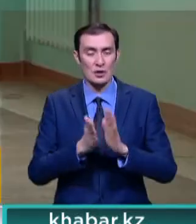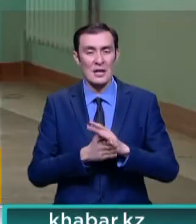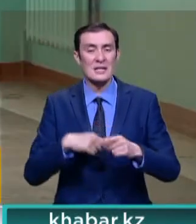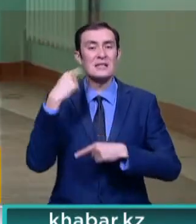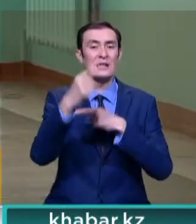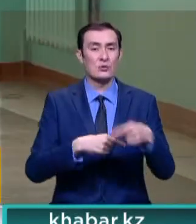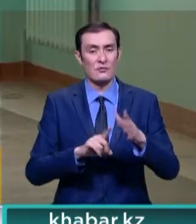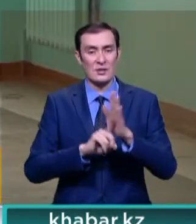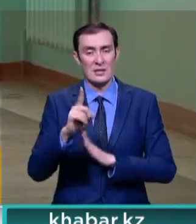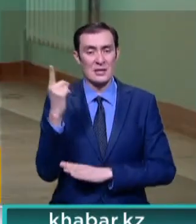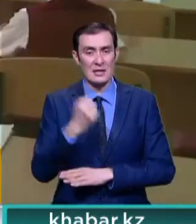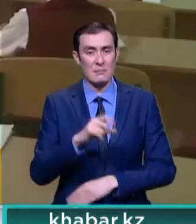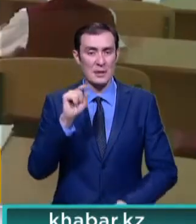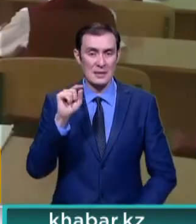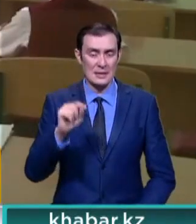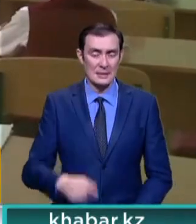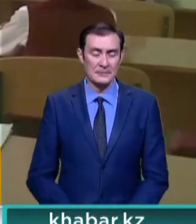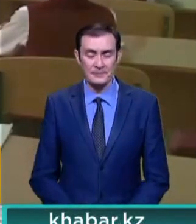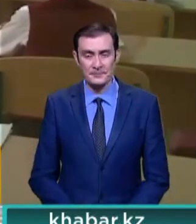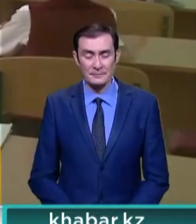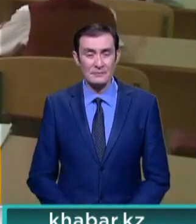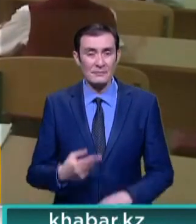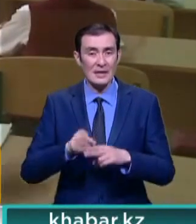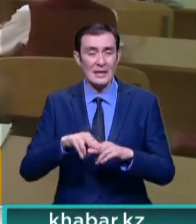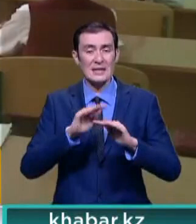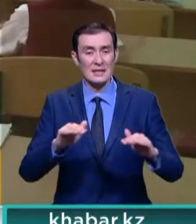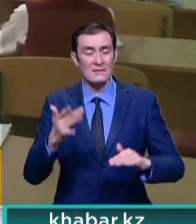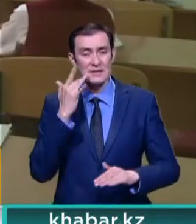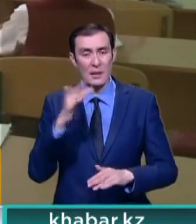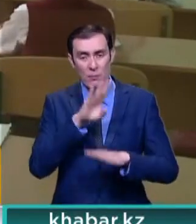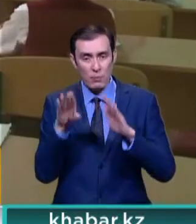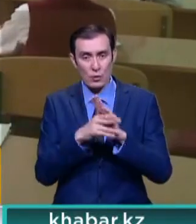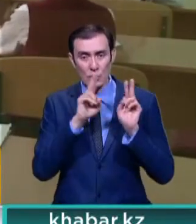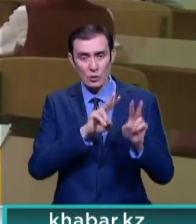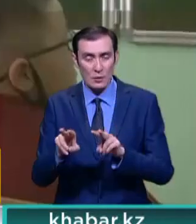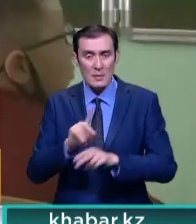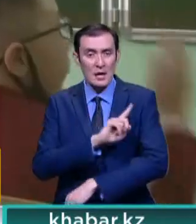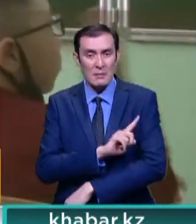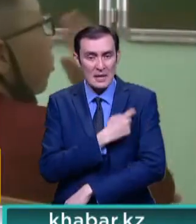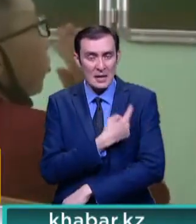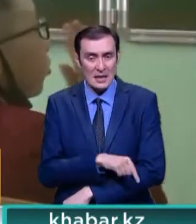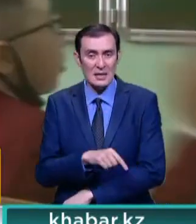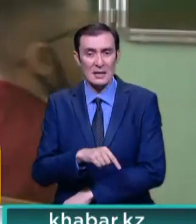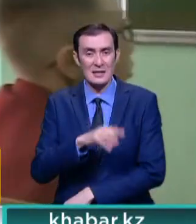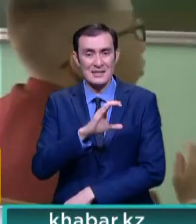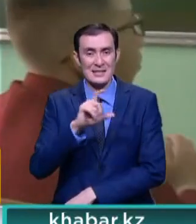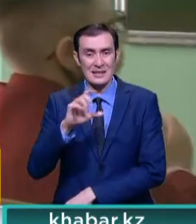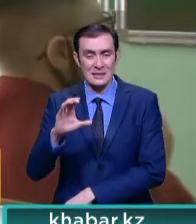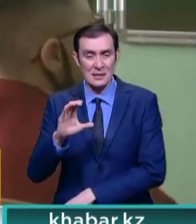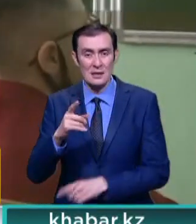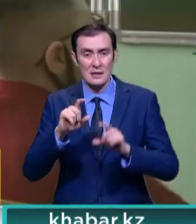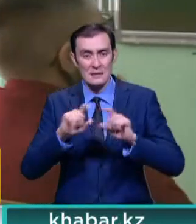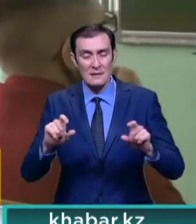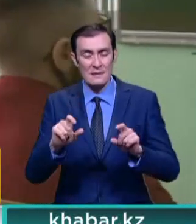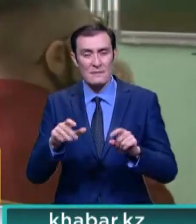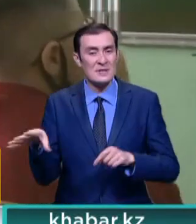следующего понедельника. Эти дети постоянно на контроле находятся. Поликлиника и ТСС